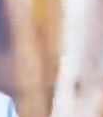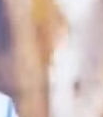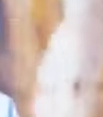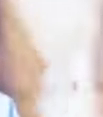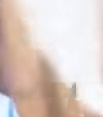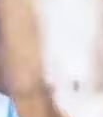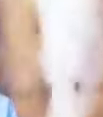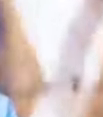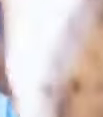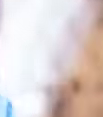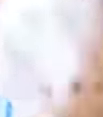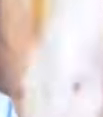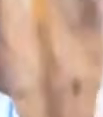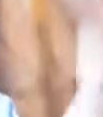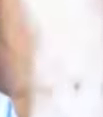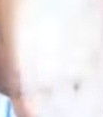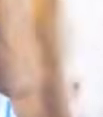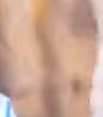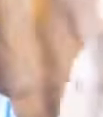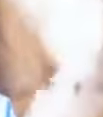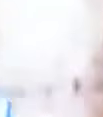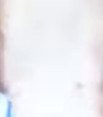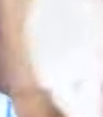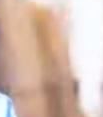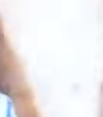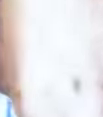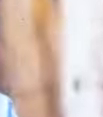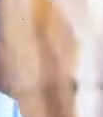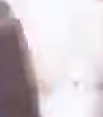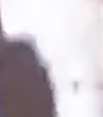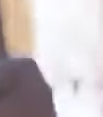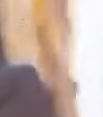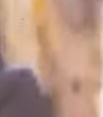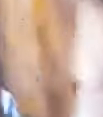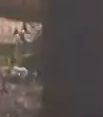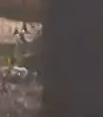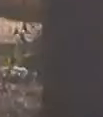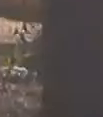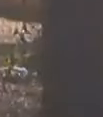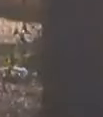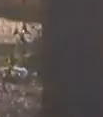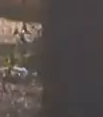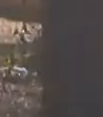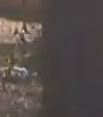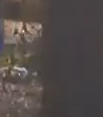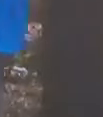Mimi kama senior citizen wa Kenya, ningependa kuunga mkono BBI, BBI oye.